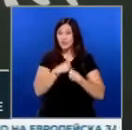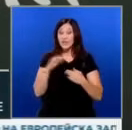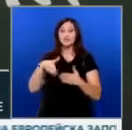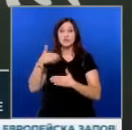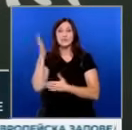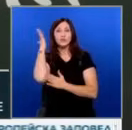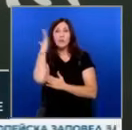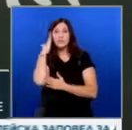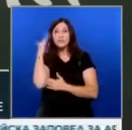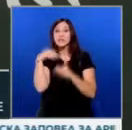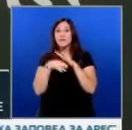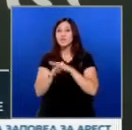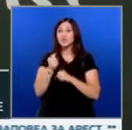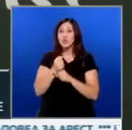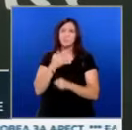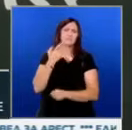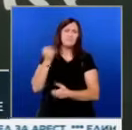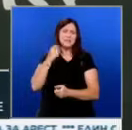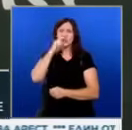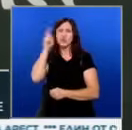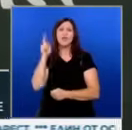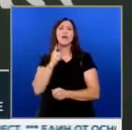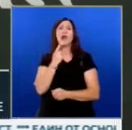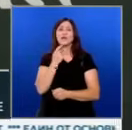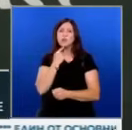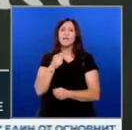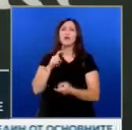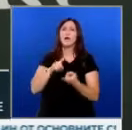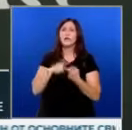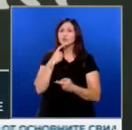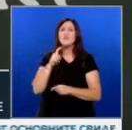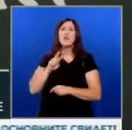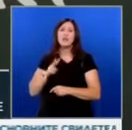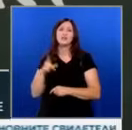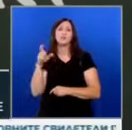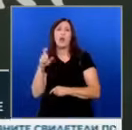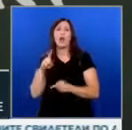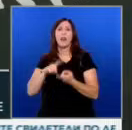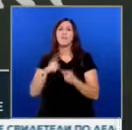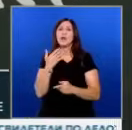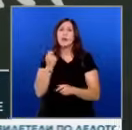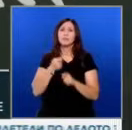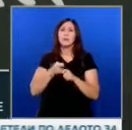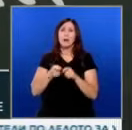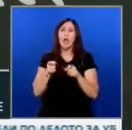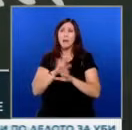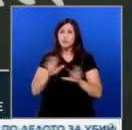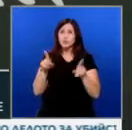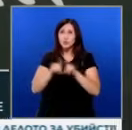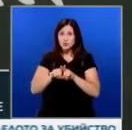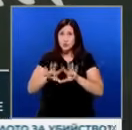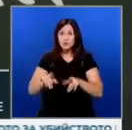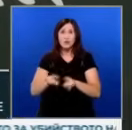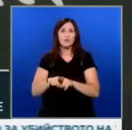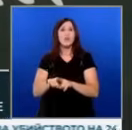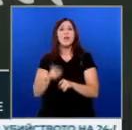че следващият министър на вътрешните работи, без значение как ще се казва, дали ще е Калин Стоянов или Стоян Калинов, няма да извърши абсолютно също нещо, което извърши неговия предшественик,